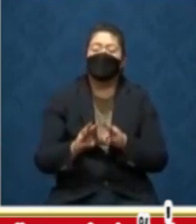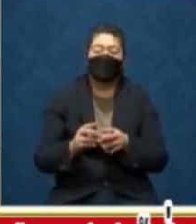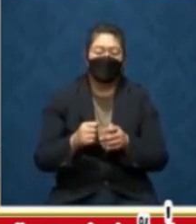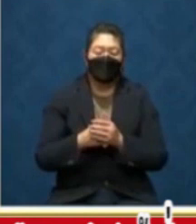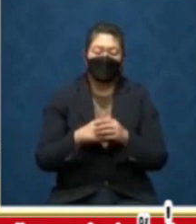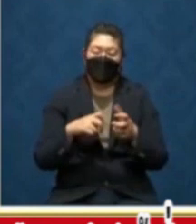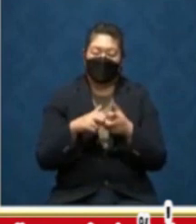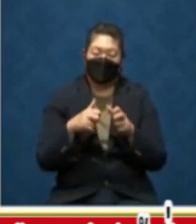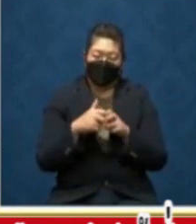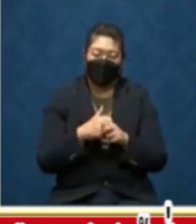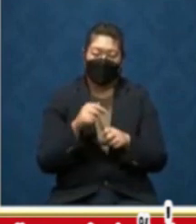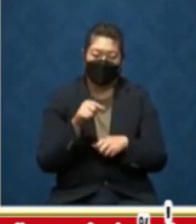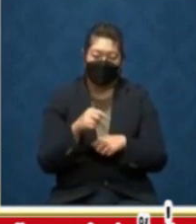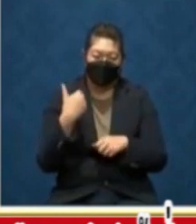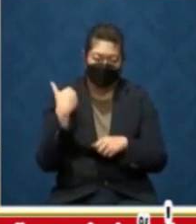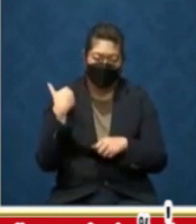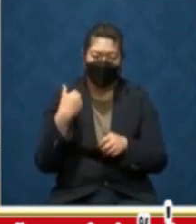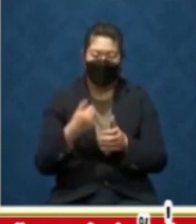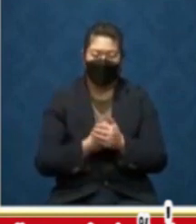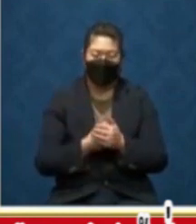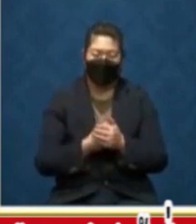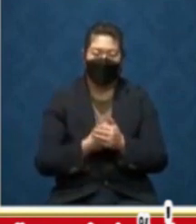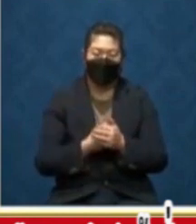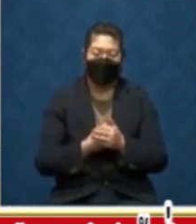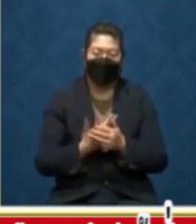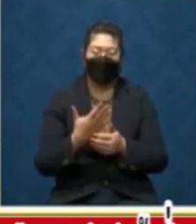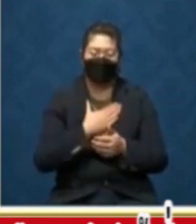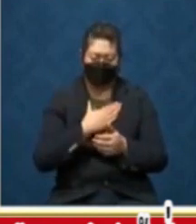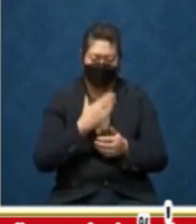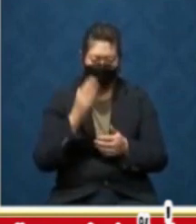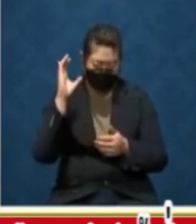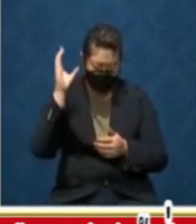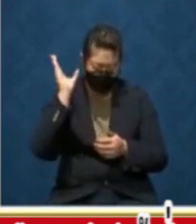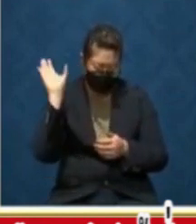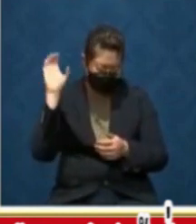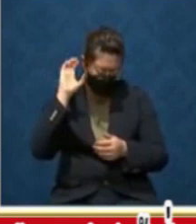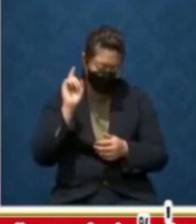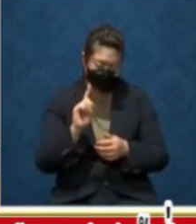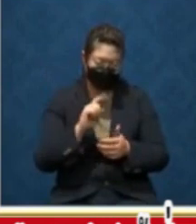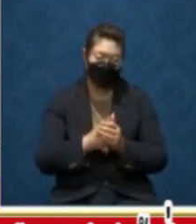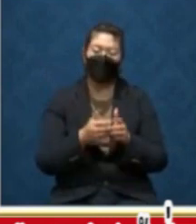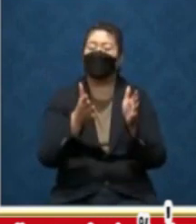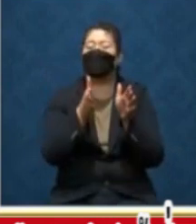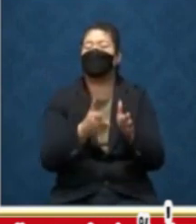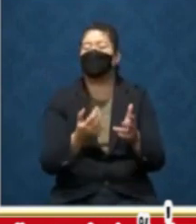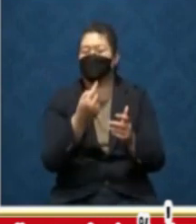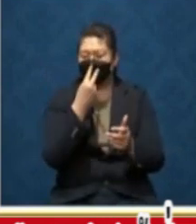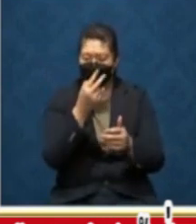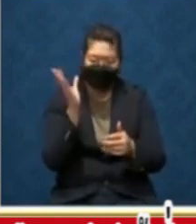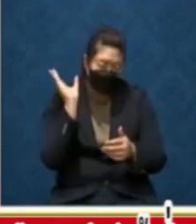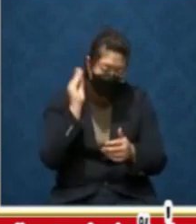ปัญหาก็ไปดูด้วยธรรมดาที่เคารพครับผมเชื่อว่าวันนี้นี่คนที่ฟังอยู่เนี่ย